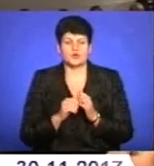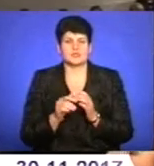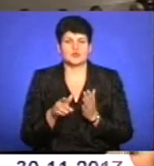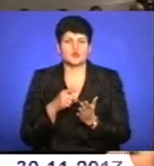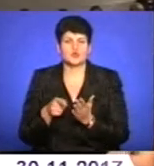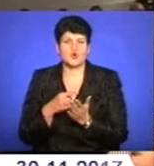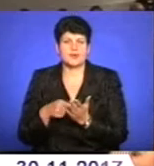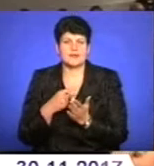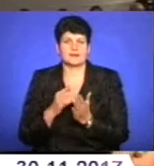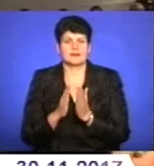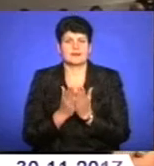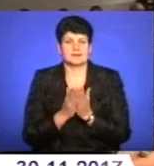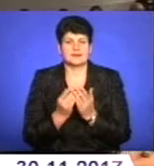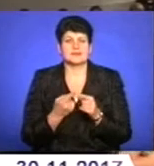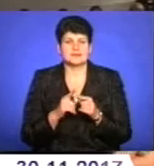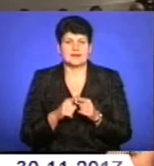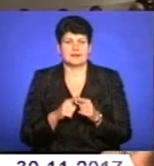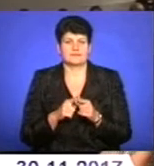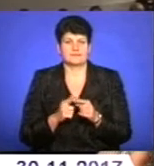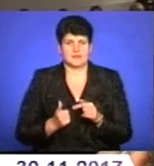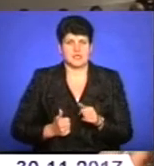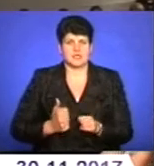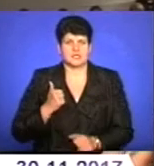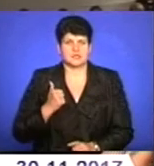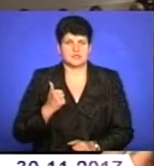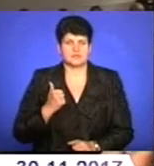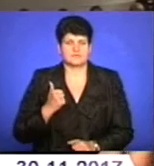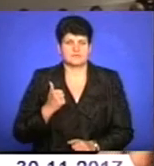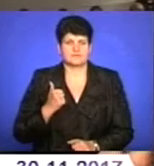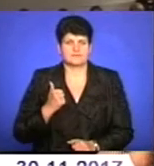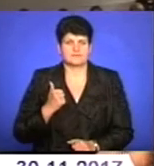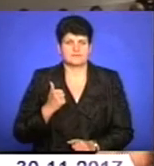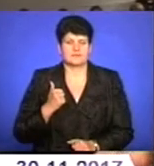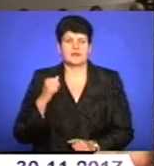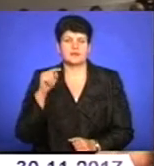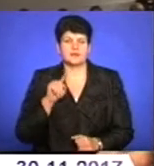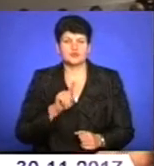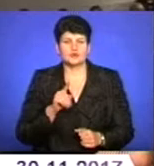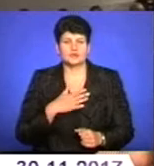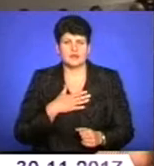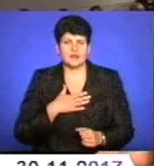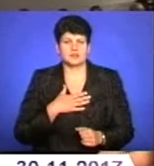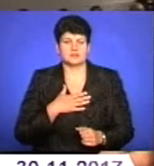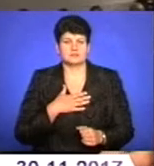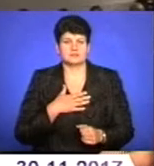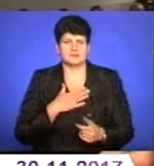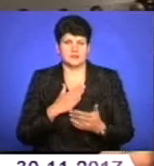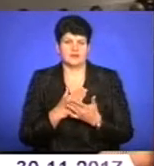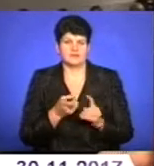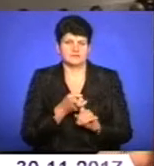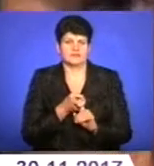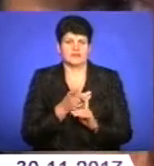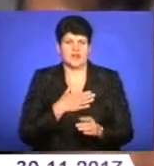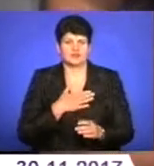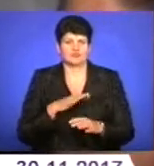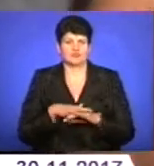цієї книги – гідність. То, що наша властивість, нашого народу, нашої нації. Я цим